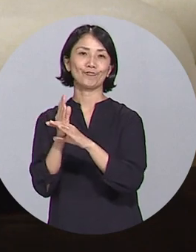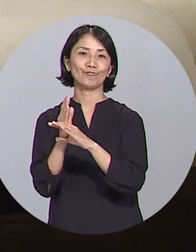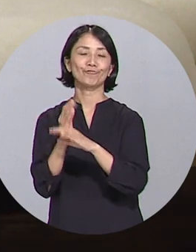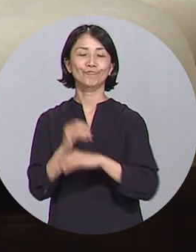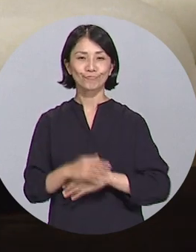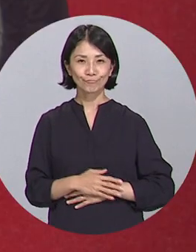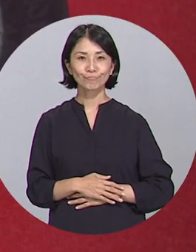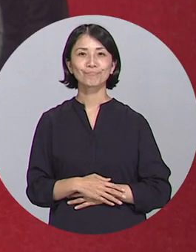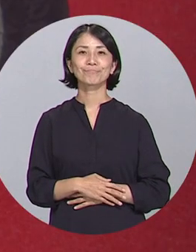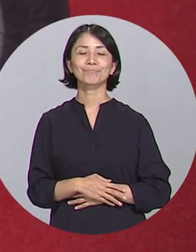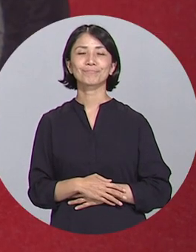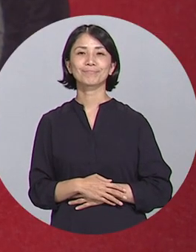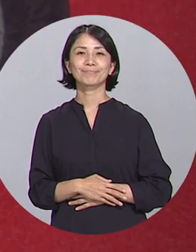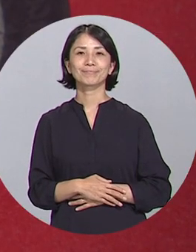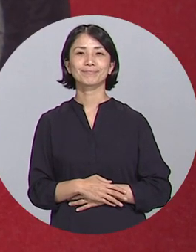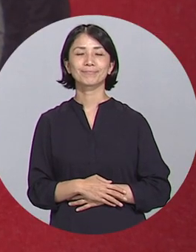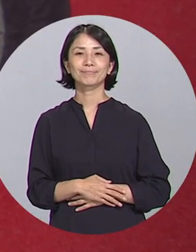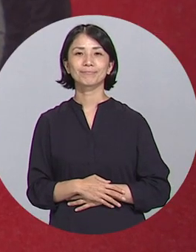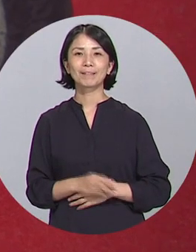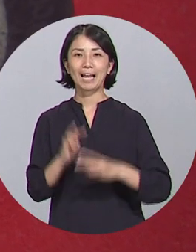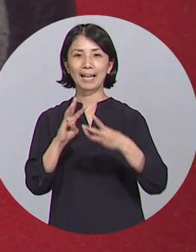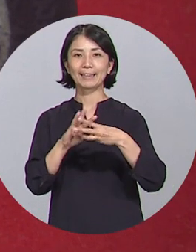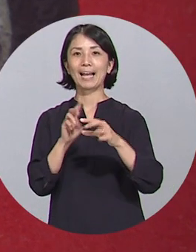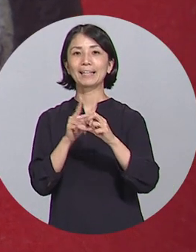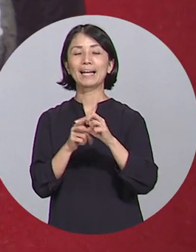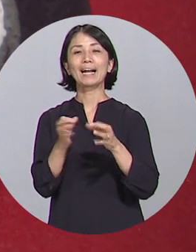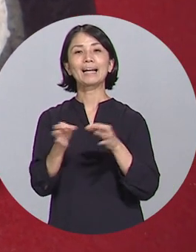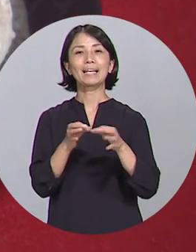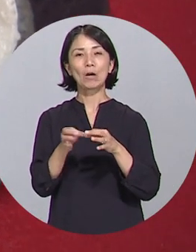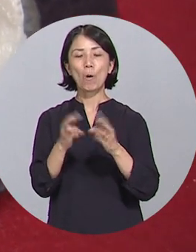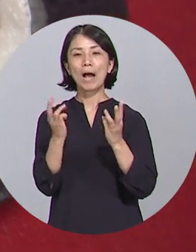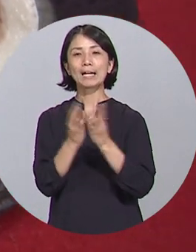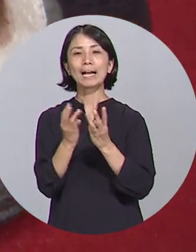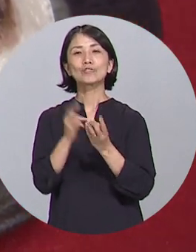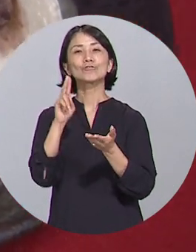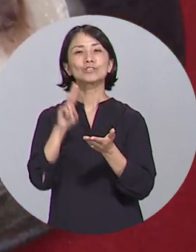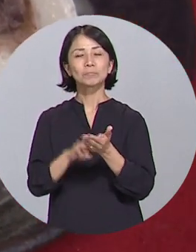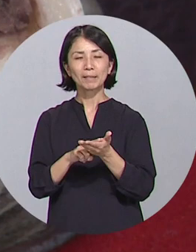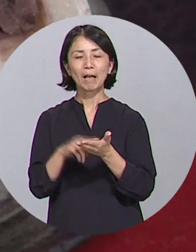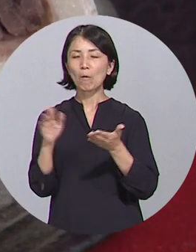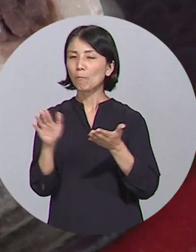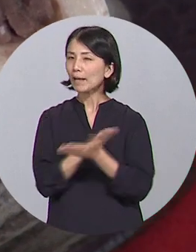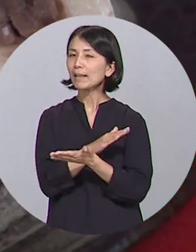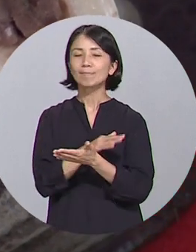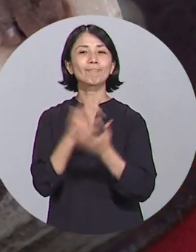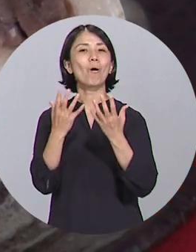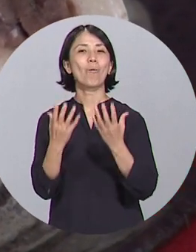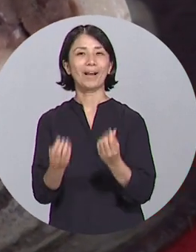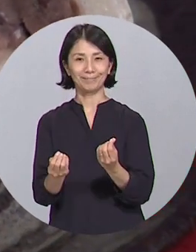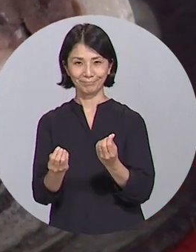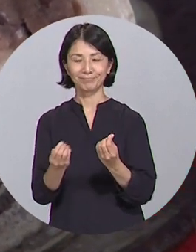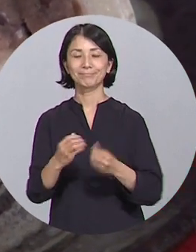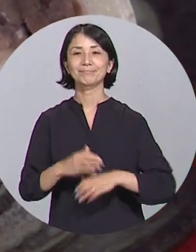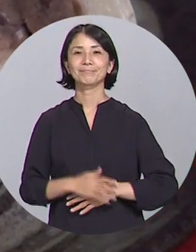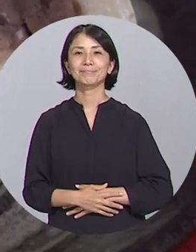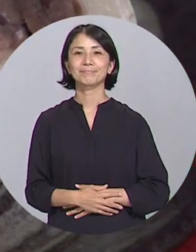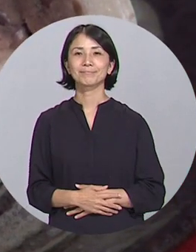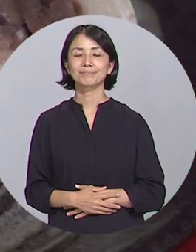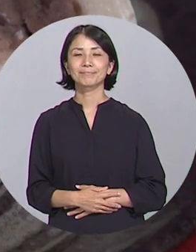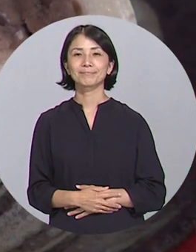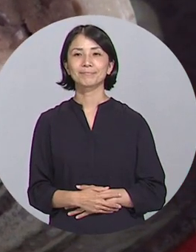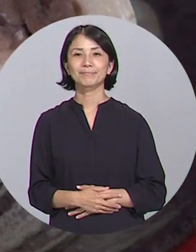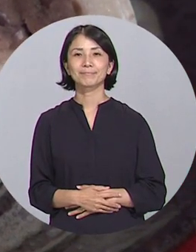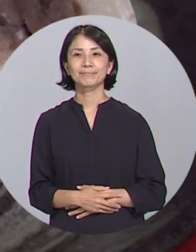。田中屋さんでは1日数量限定、売り切れ次第販売終了となっています。